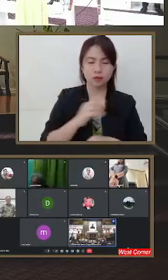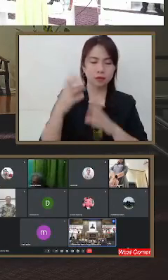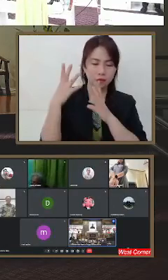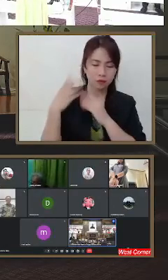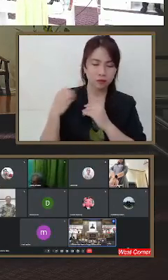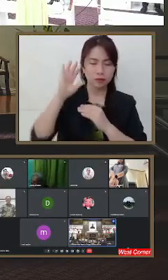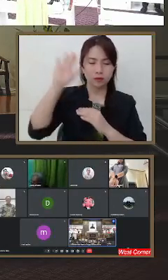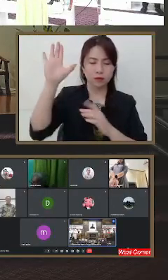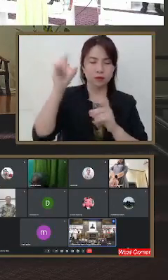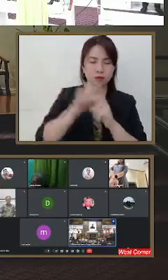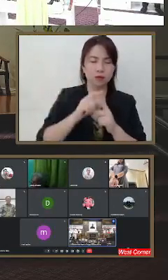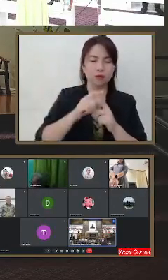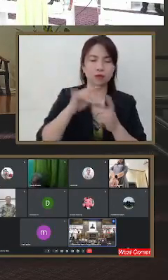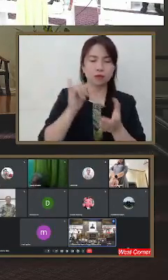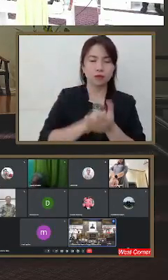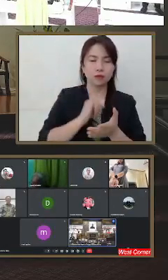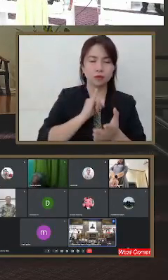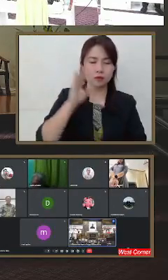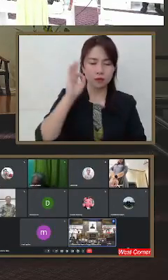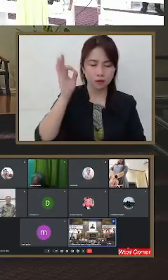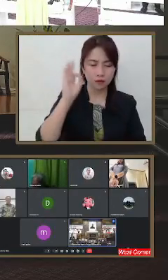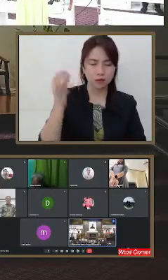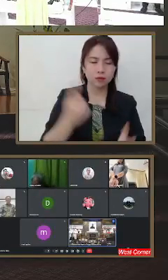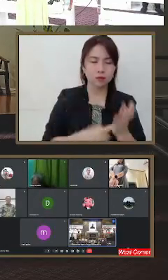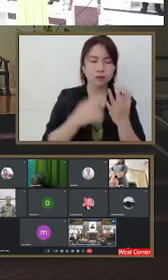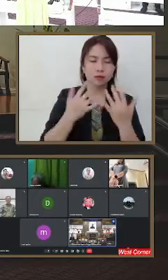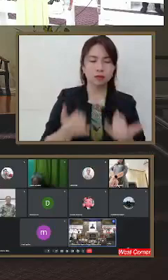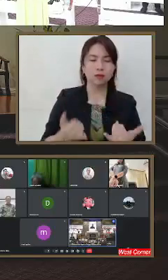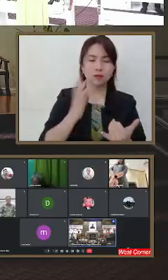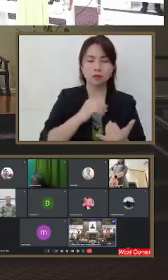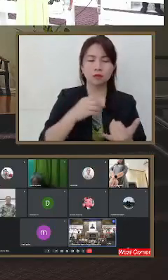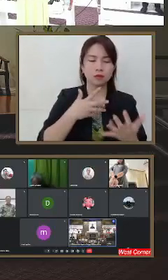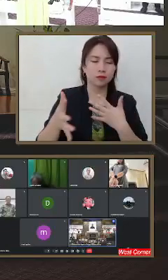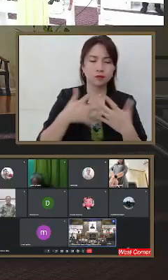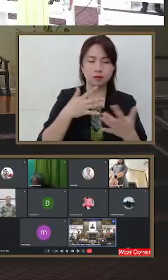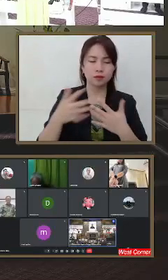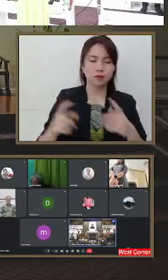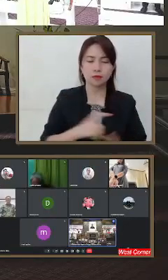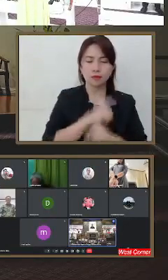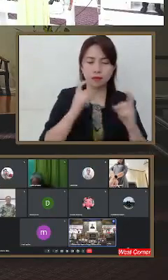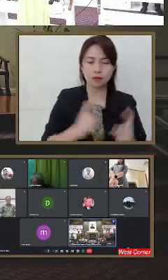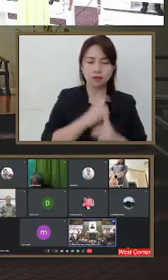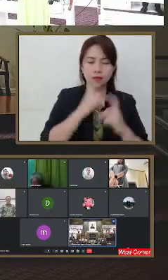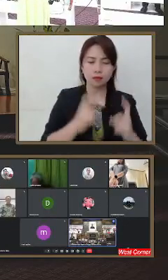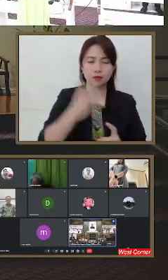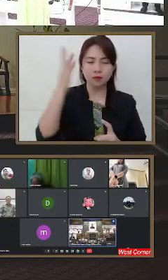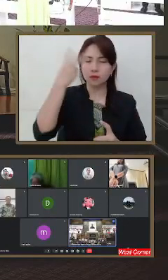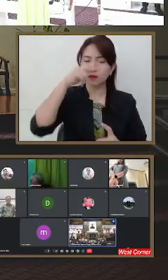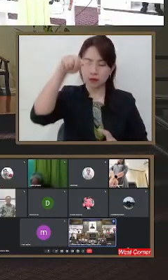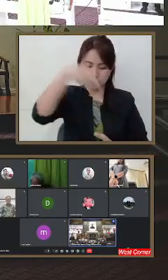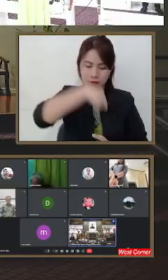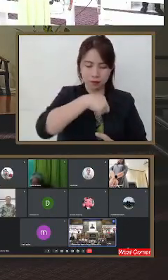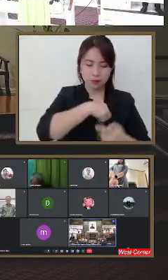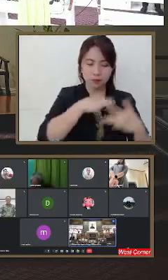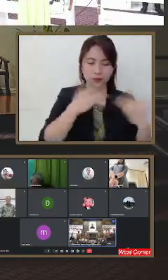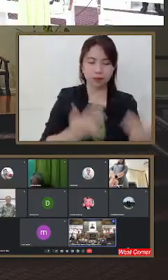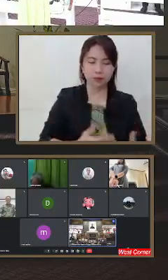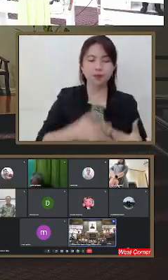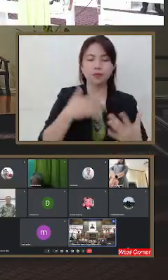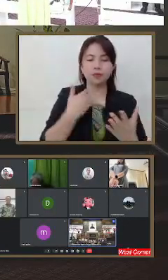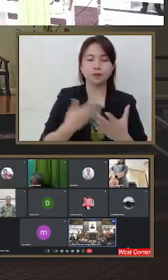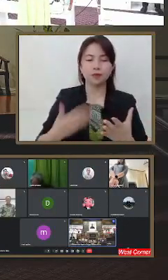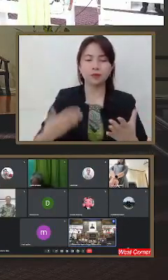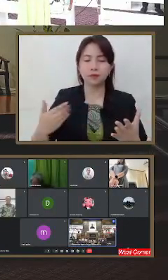pong salita ang maihayag ngayong gabi Panginoon ano man po nakikita niyo po na karumihan sa aming puso at kaisipan mga bagay po na hindi